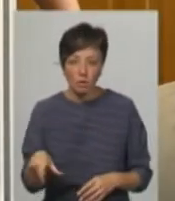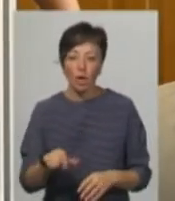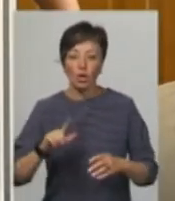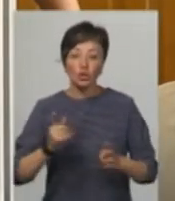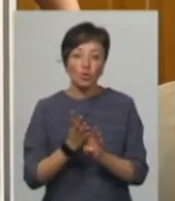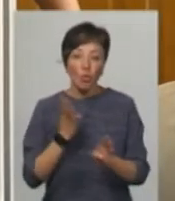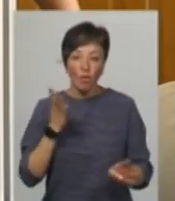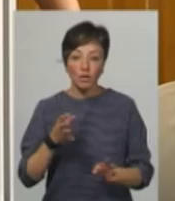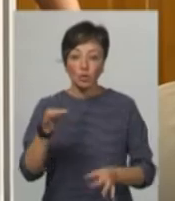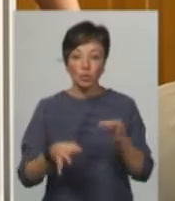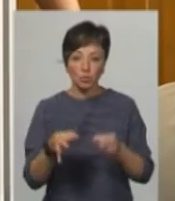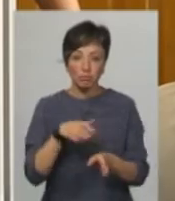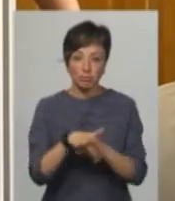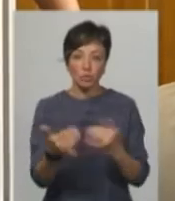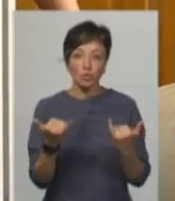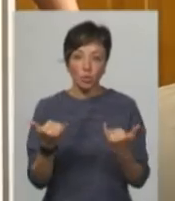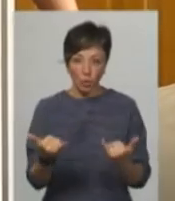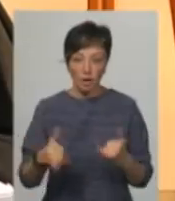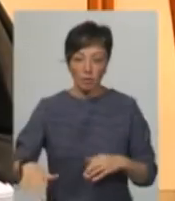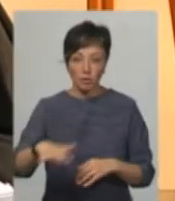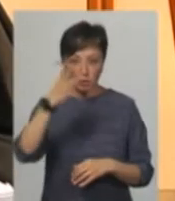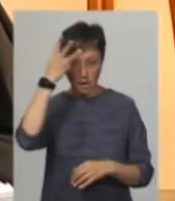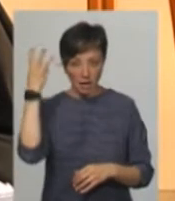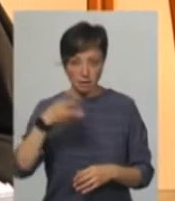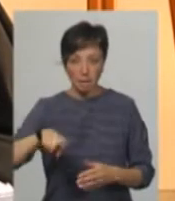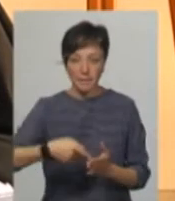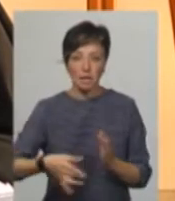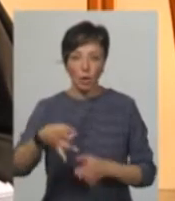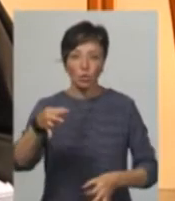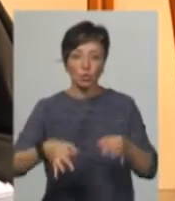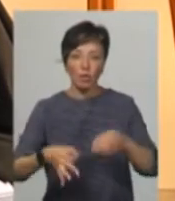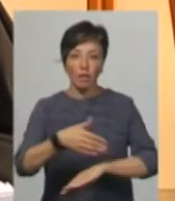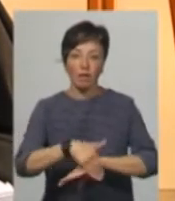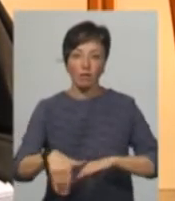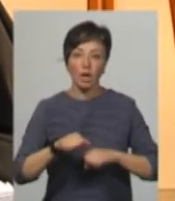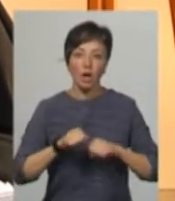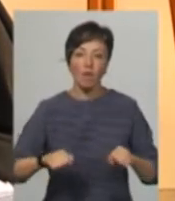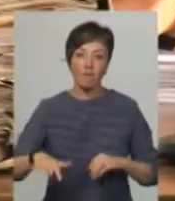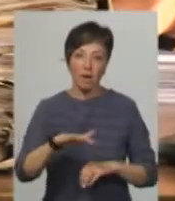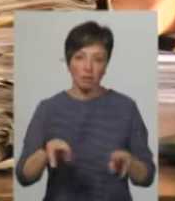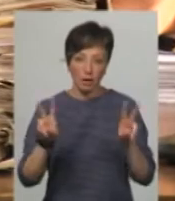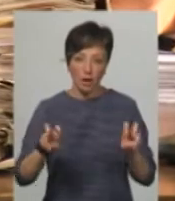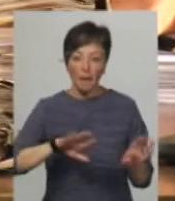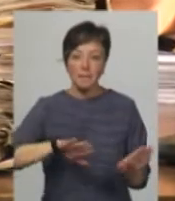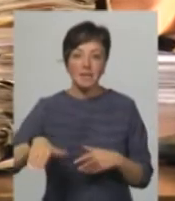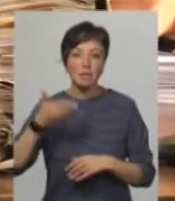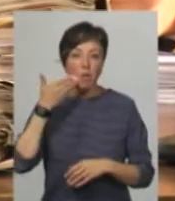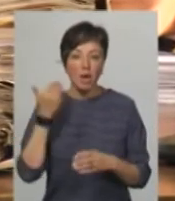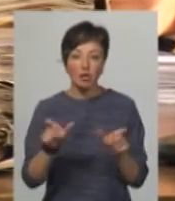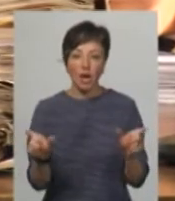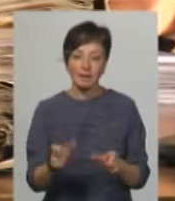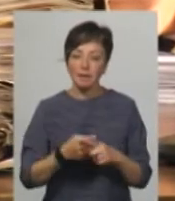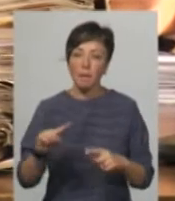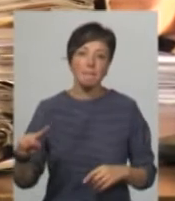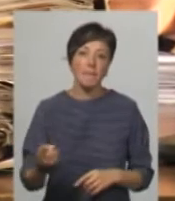судове засідання відбулося сьогодні в приміщенні Хмельницького міськрайонного суду на вулиці Героїв Майдану. Після пом'якшення карантину це